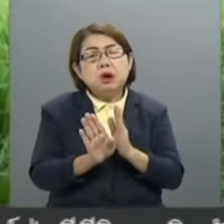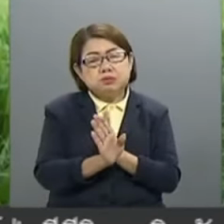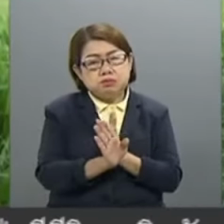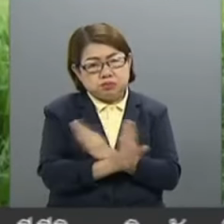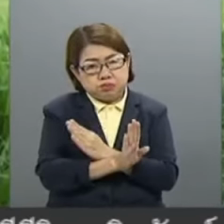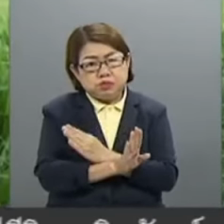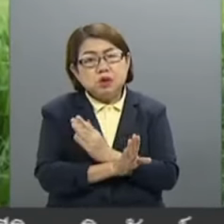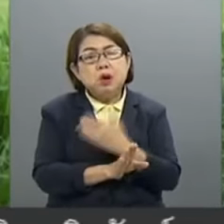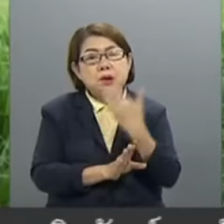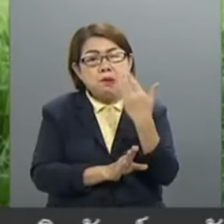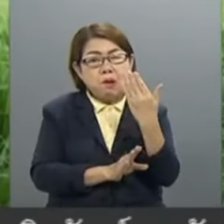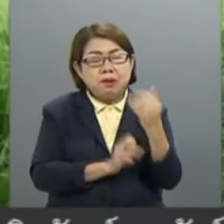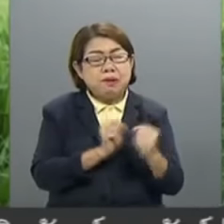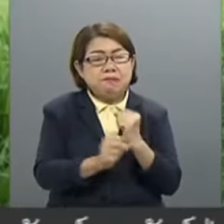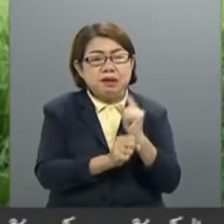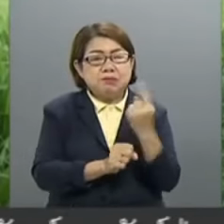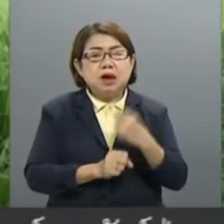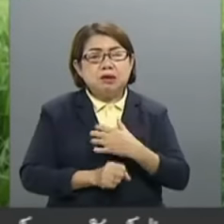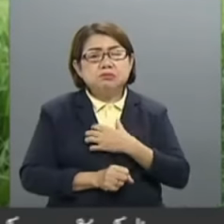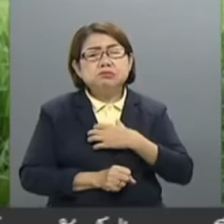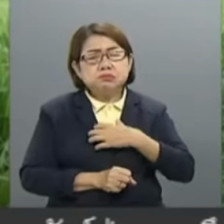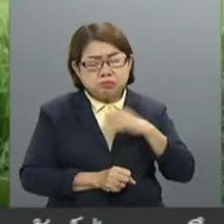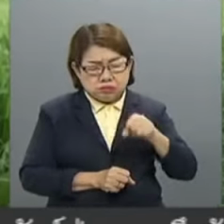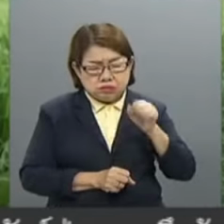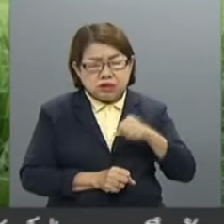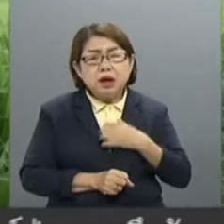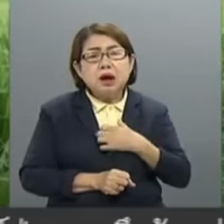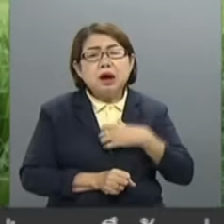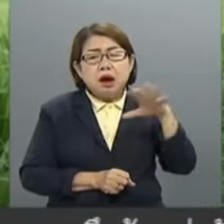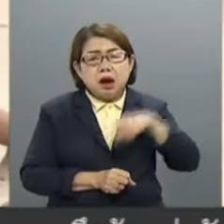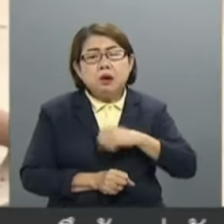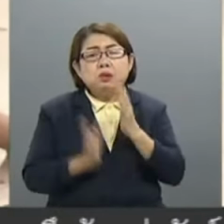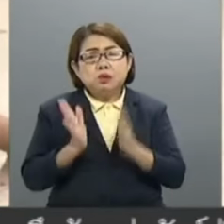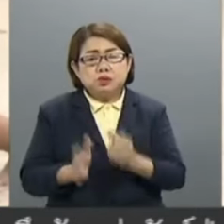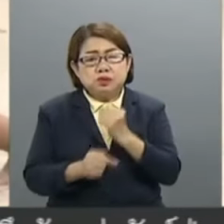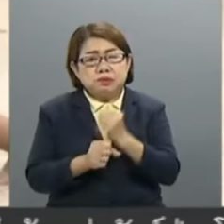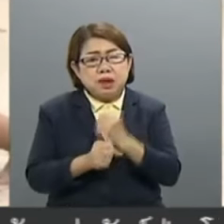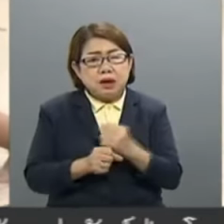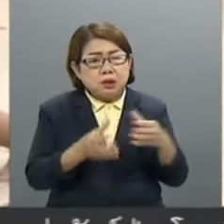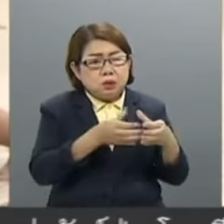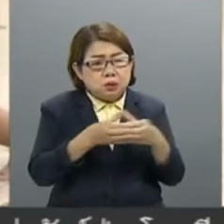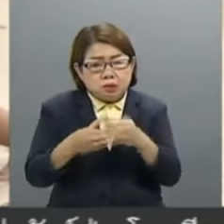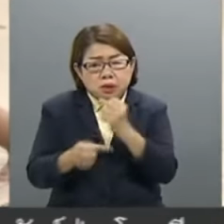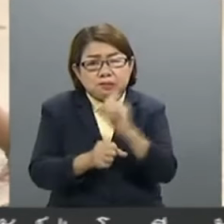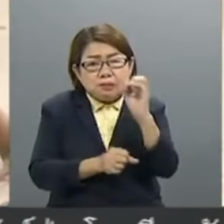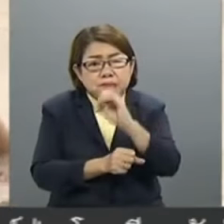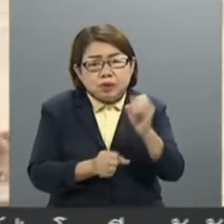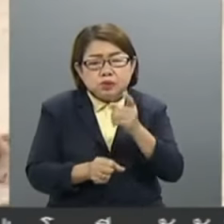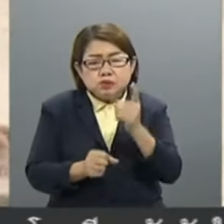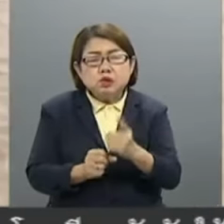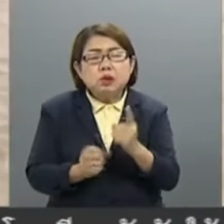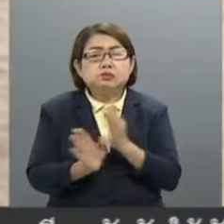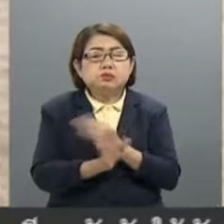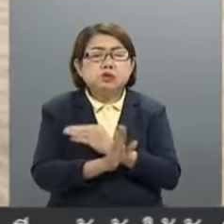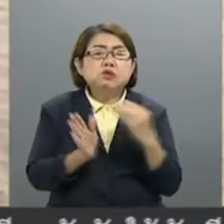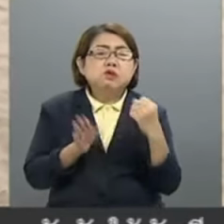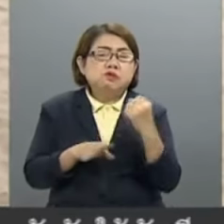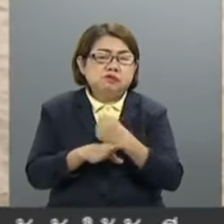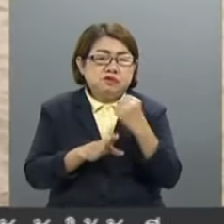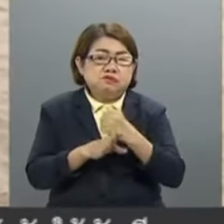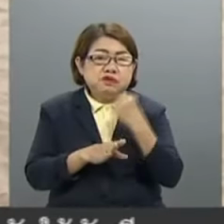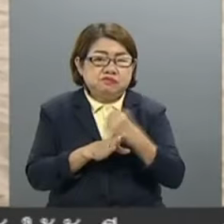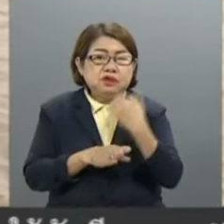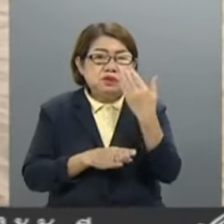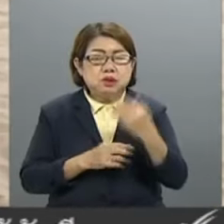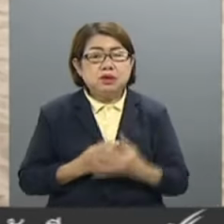วก็คนงานบางกลุ่มเนี่ยเขาไม่เคยทำงานอย่างนี้เราก็ต้องเอามาฝึก ขณะที่ช่วงเช้าวันนี้ค่ะนายสาธิตปิตุเตช